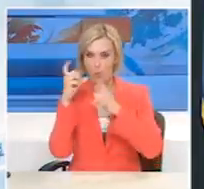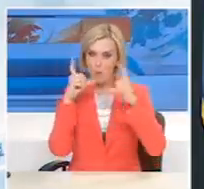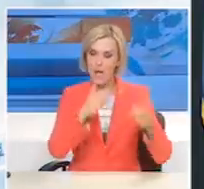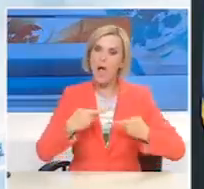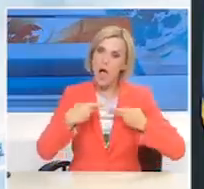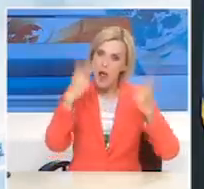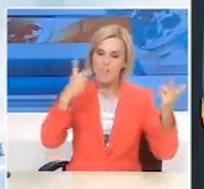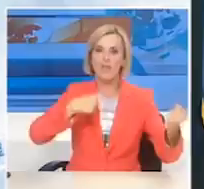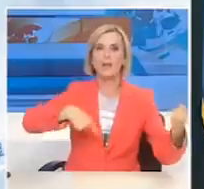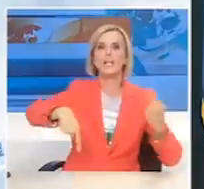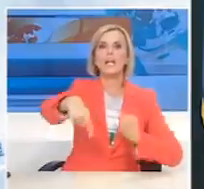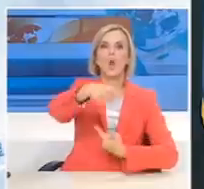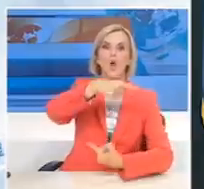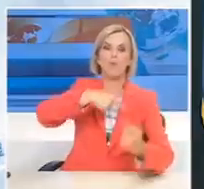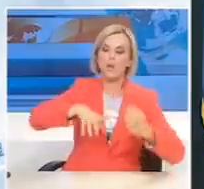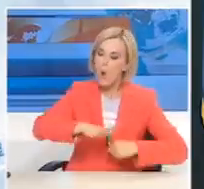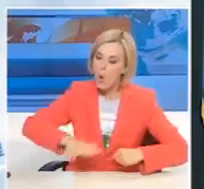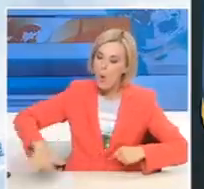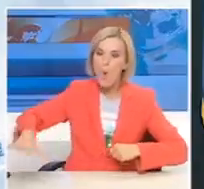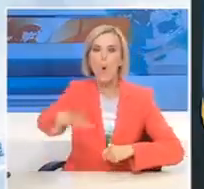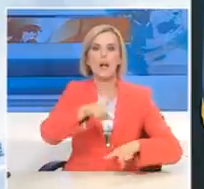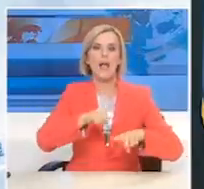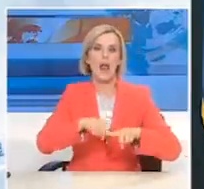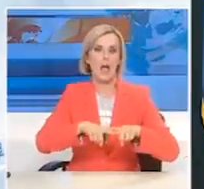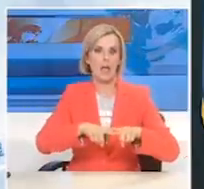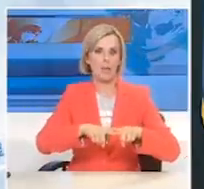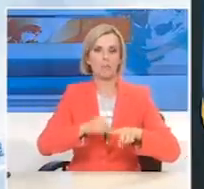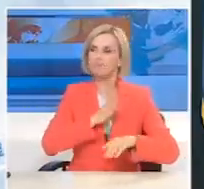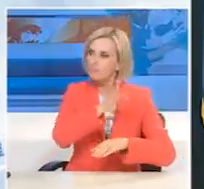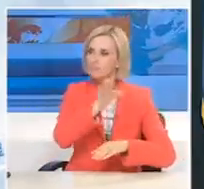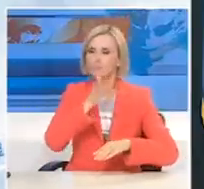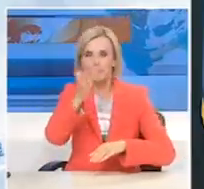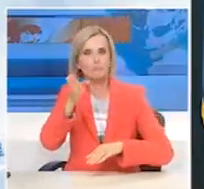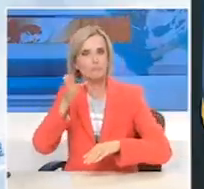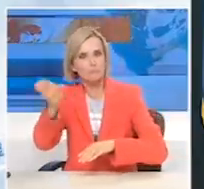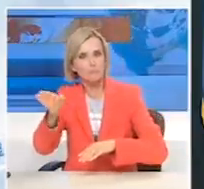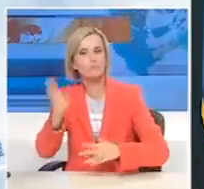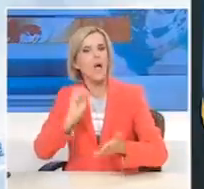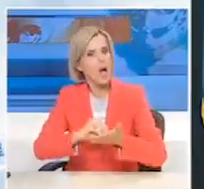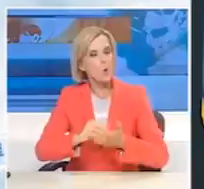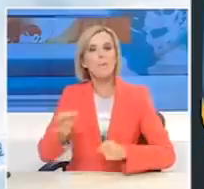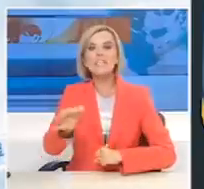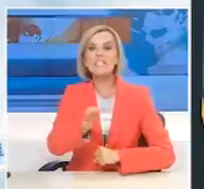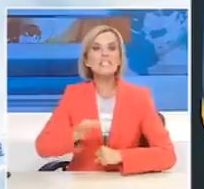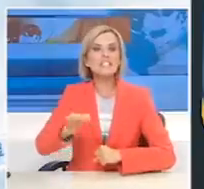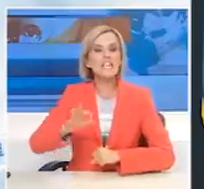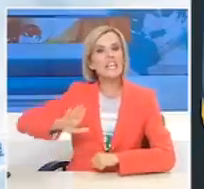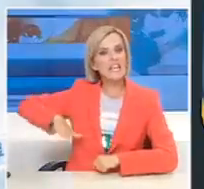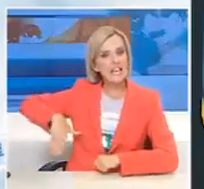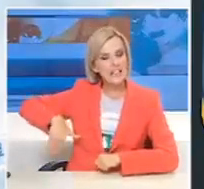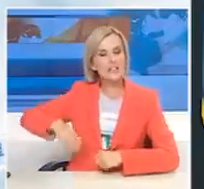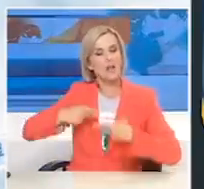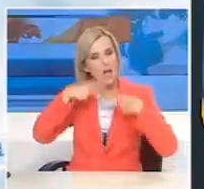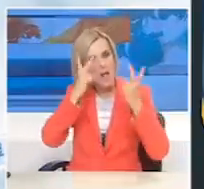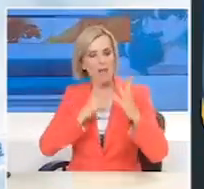πλέον οι μετακινήσεις στην Ηπειρωτική Ελλάδα, μεταξύ δηλαδή νομών, περιφερειακών ενωτήτων, αλλά και στην Ίσο Κρήτη. Υπάρχει υποδομή σε